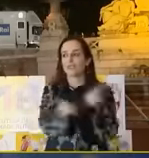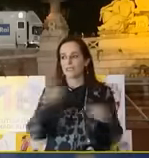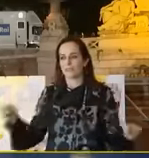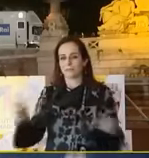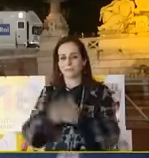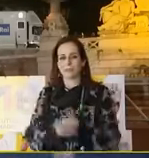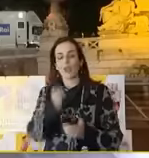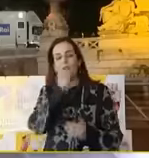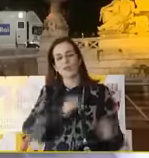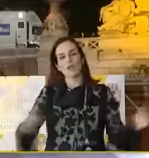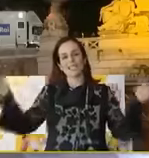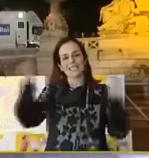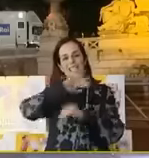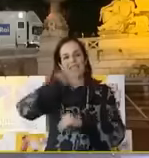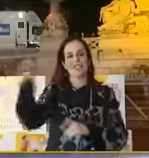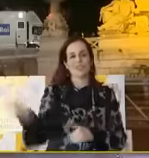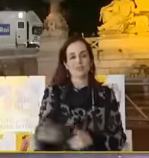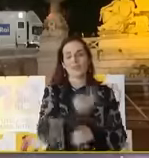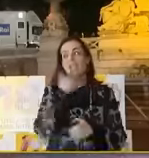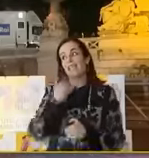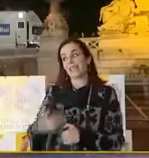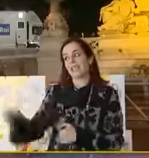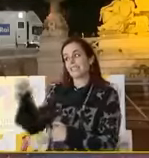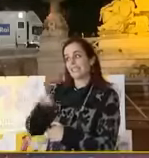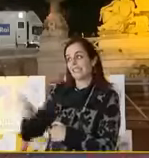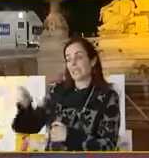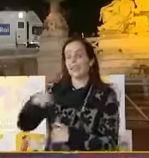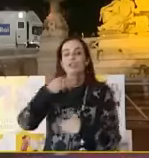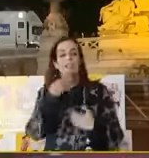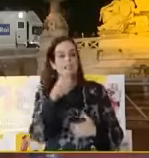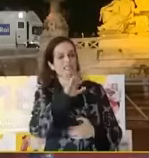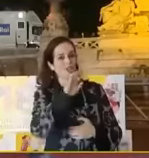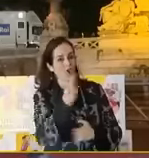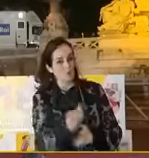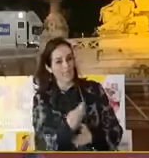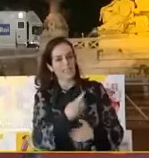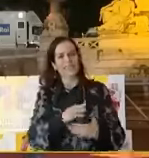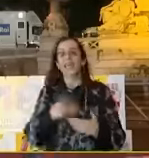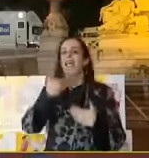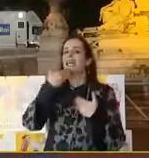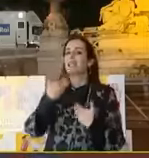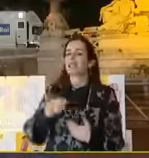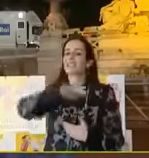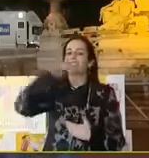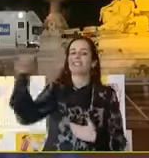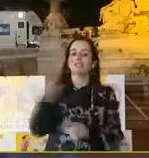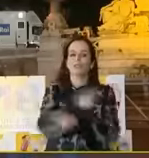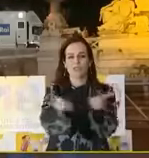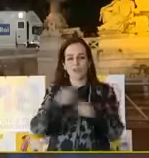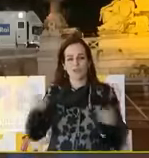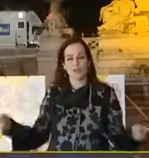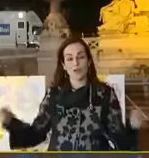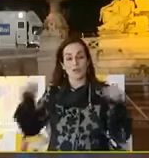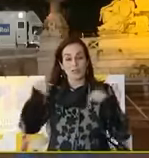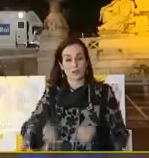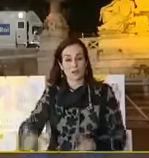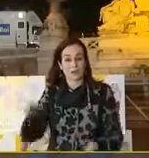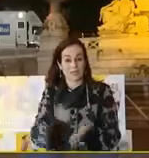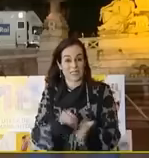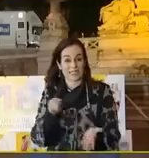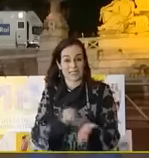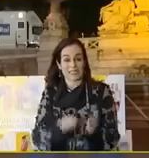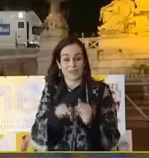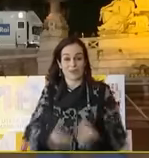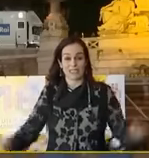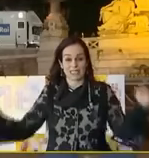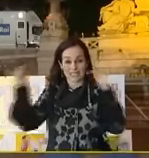Buonasera a tutti. Grazie a Dario, grazie a Roberta e grazie a tutti voi che siete qui anche questa